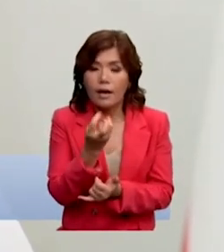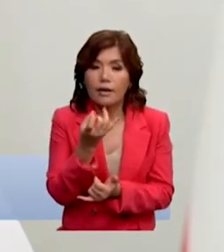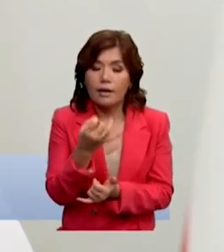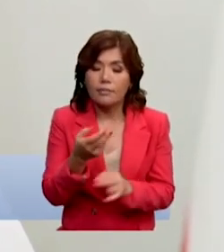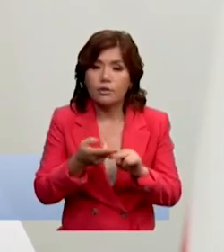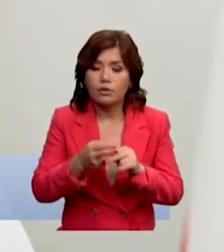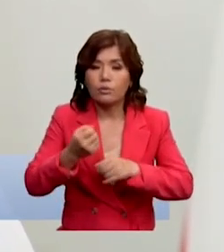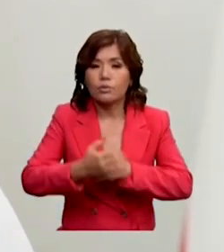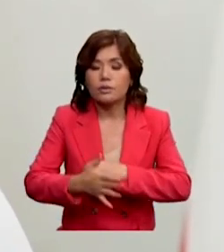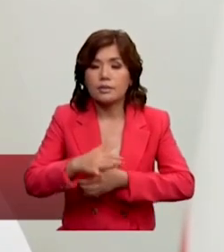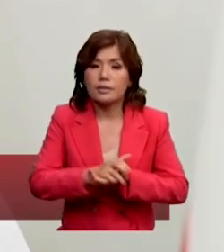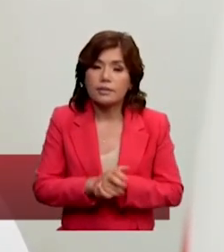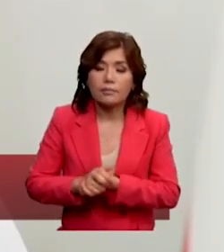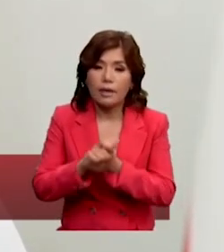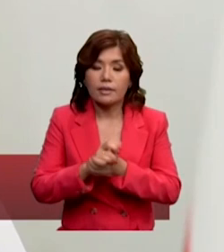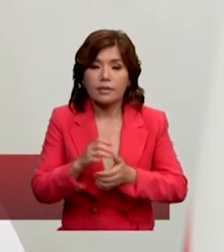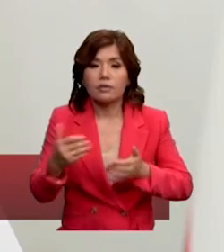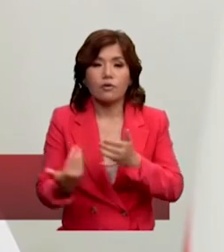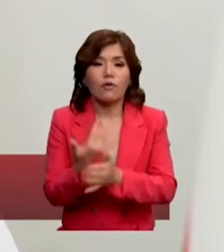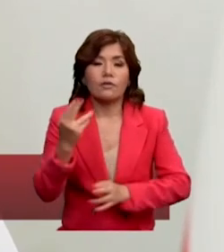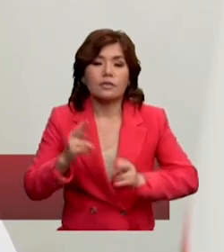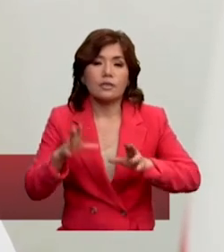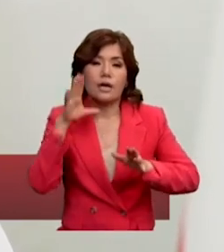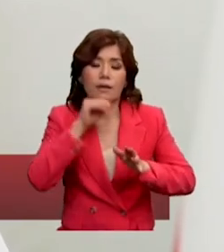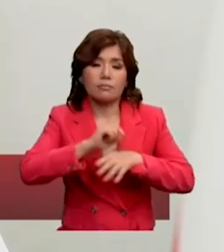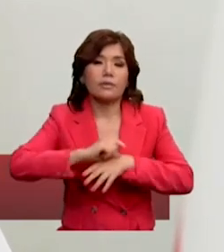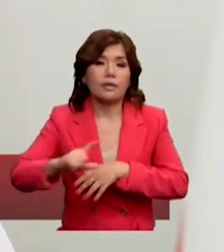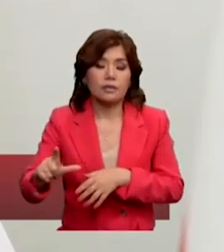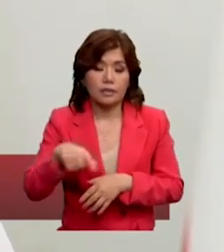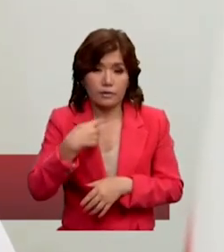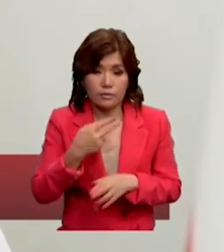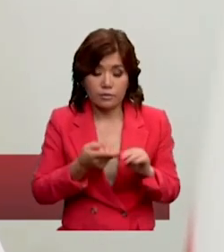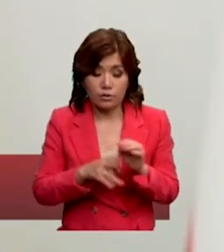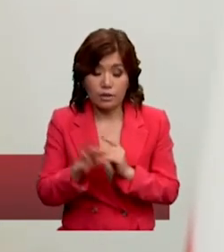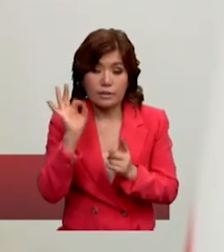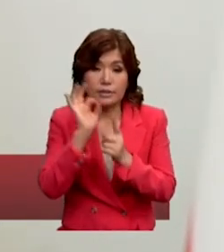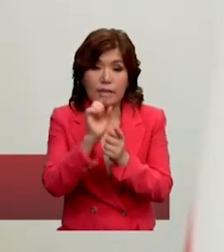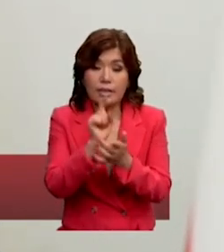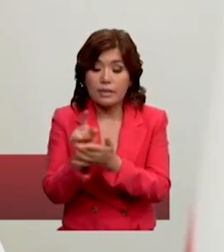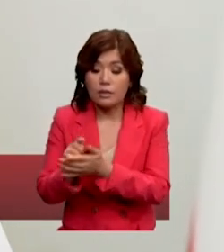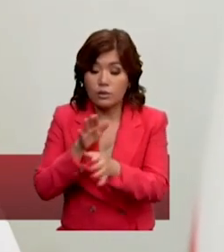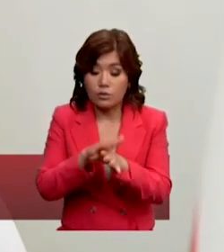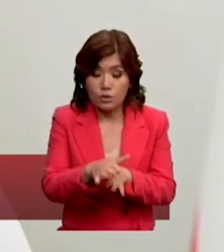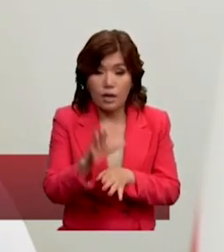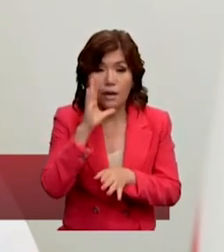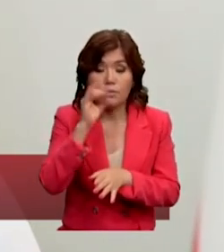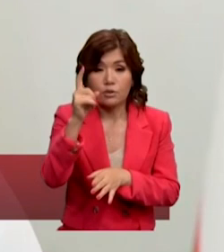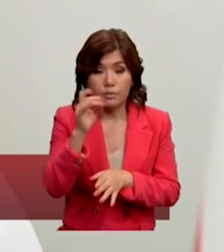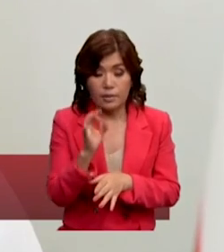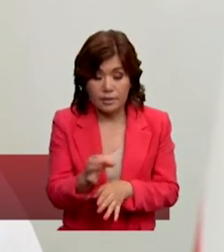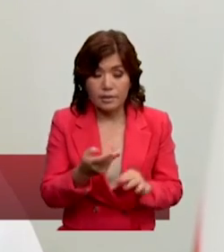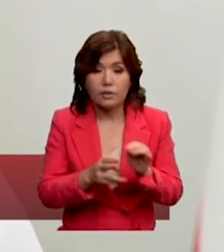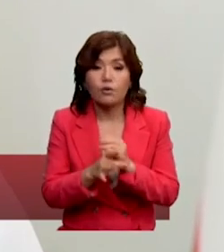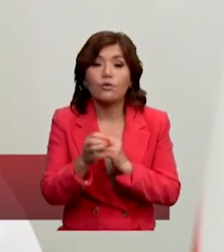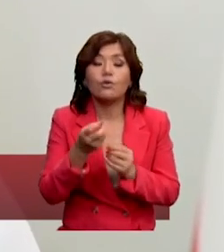мемлекеттерімен Орталық Азияның ынтымақтастығындағы жаңа деңгей басталды деуге болады. Егер алға қойылған міндеттерді толық орындай алсақ, қос тараптың